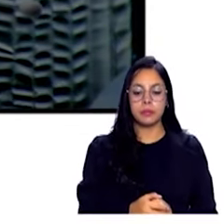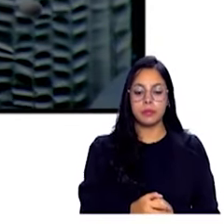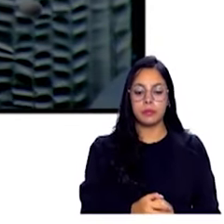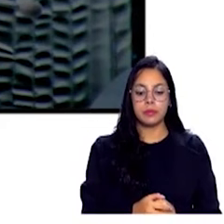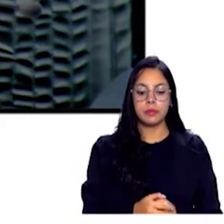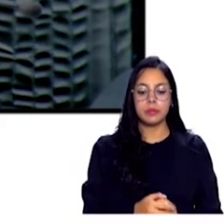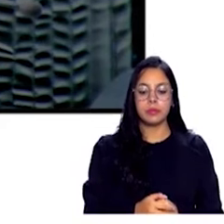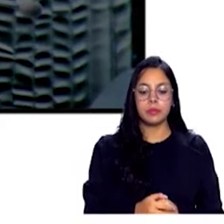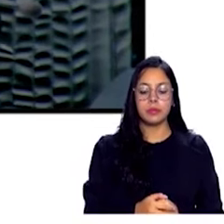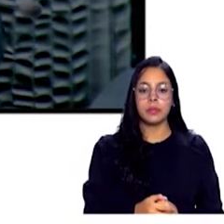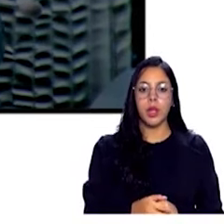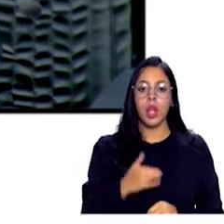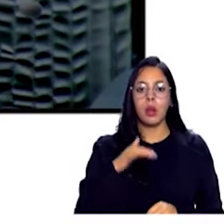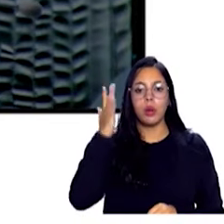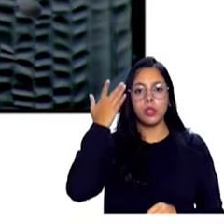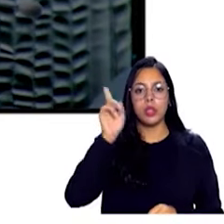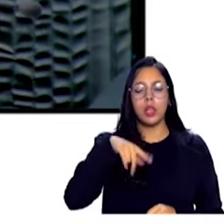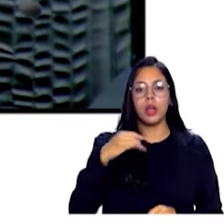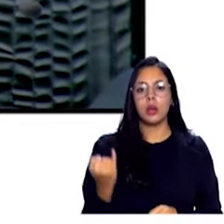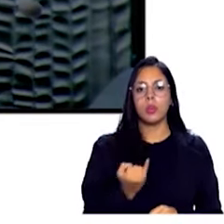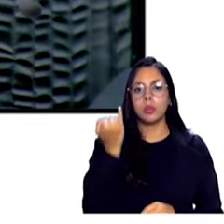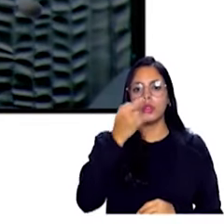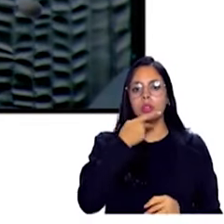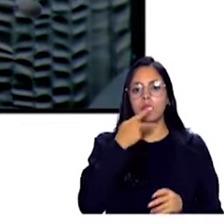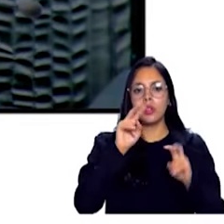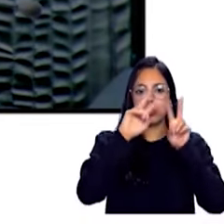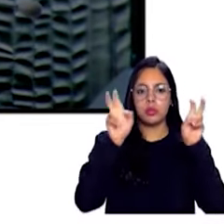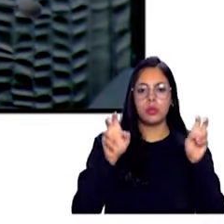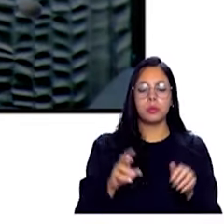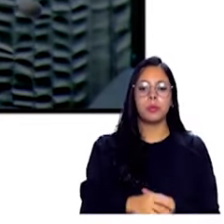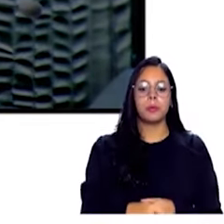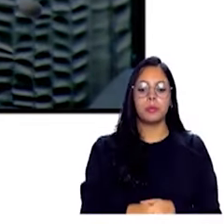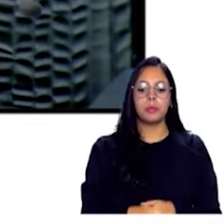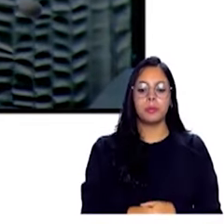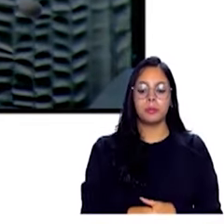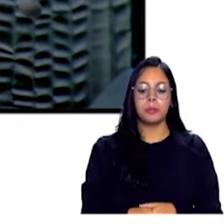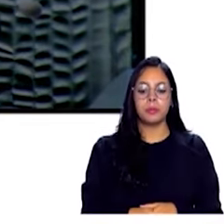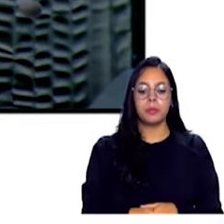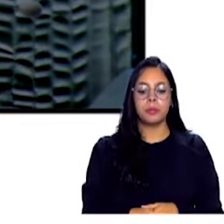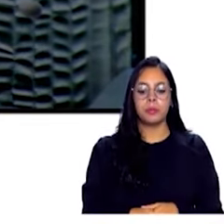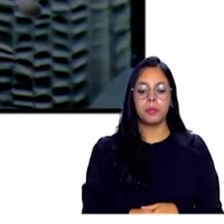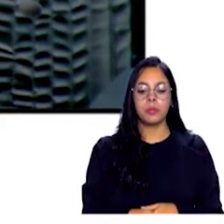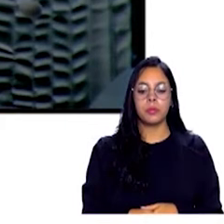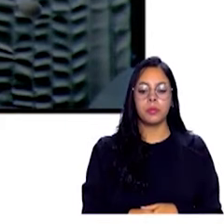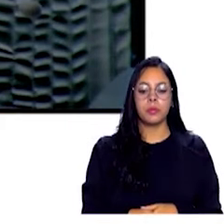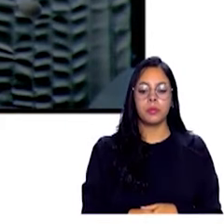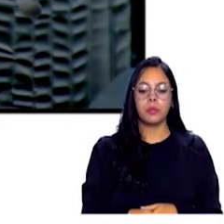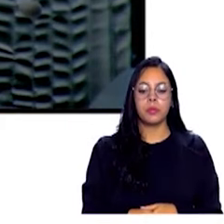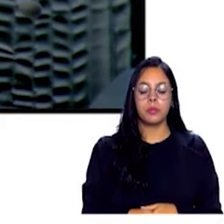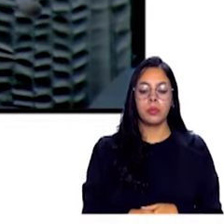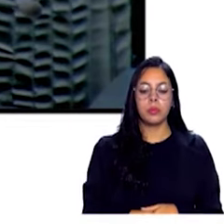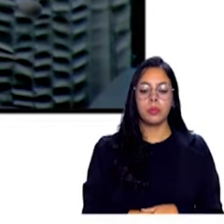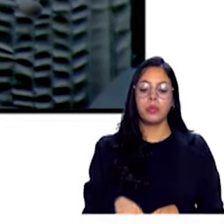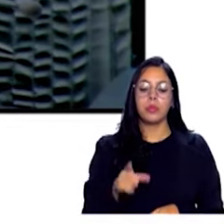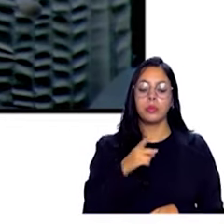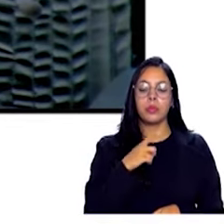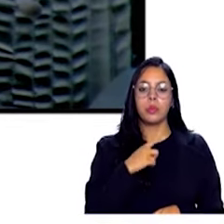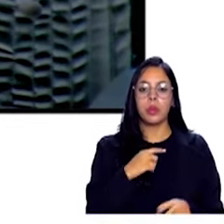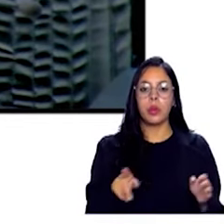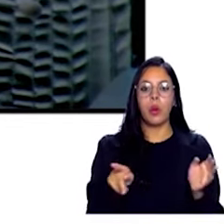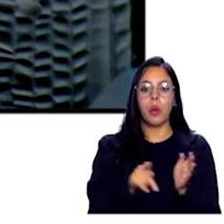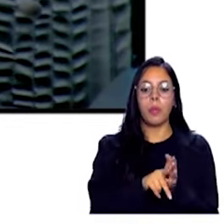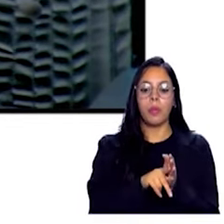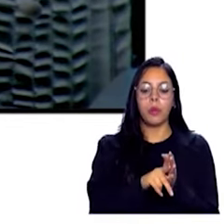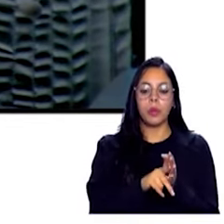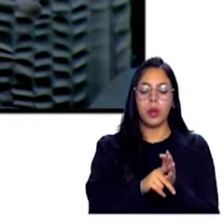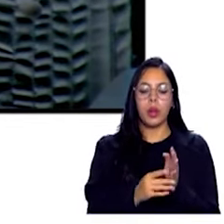essentiel s a rappelé tout à l'heure cette formule assez magnifique de Du professeur TRS